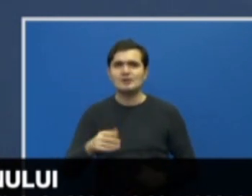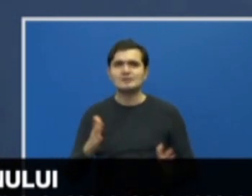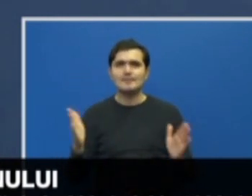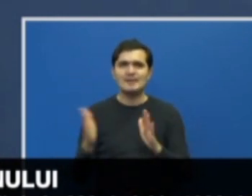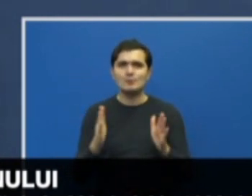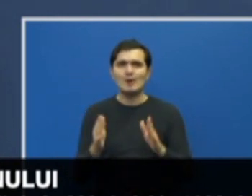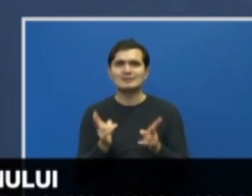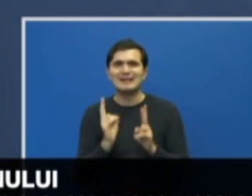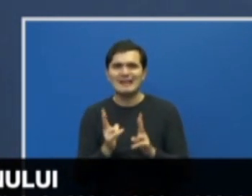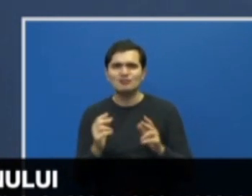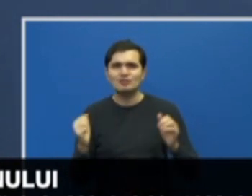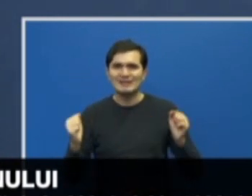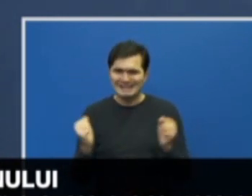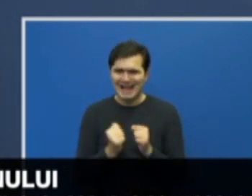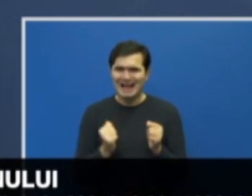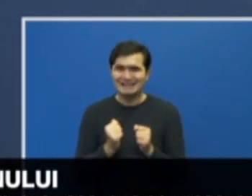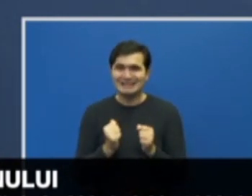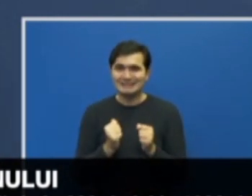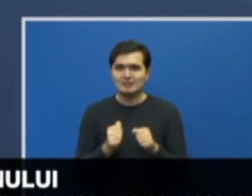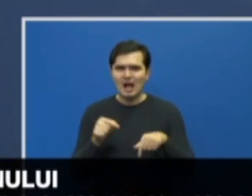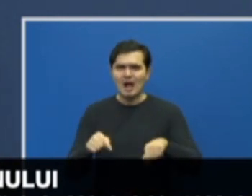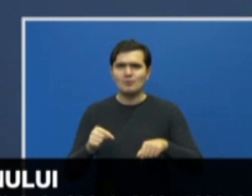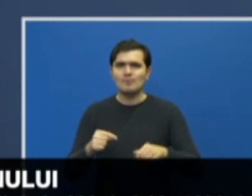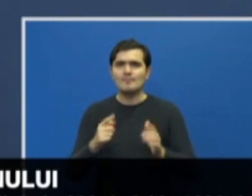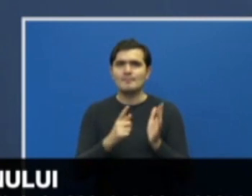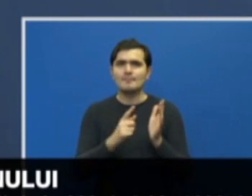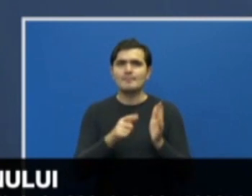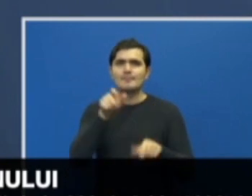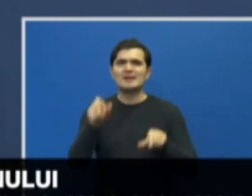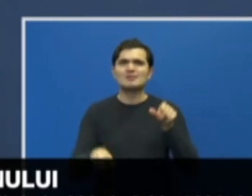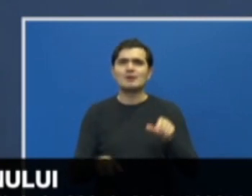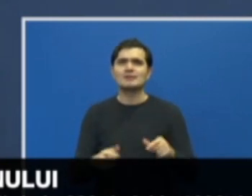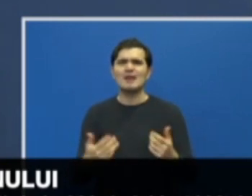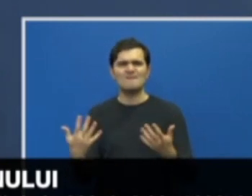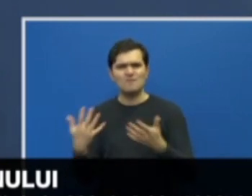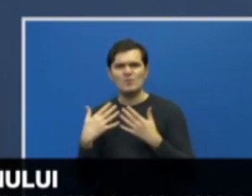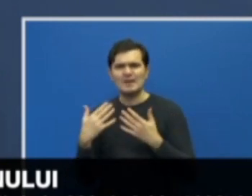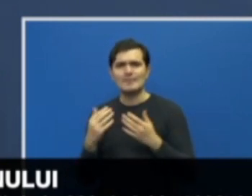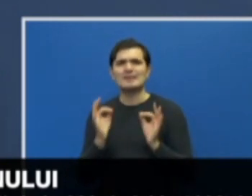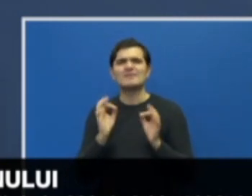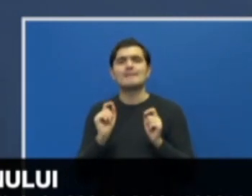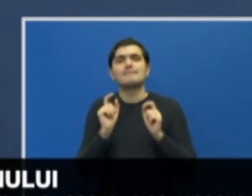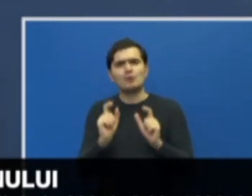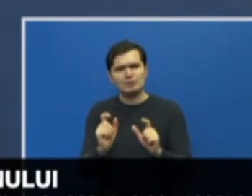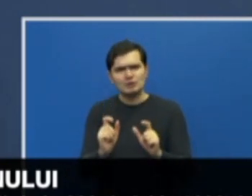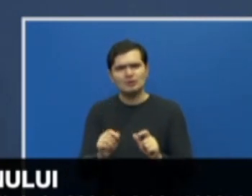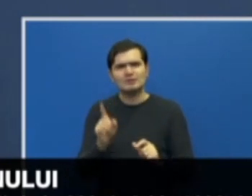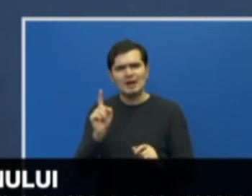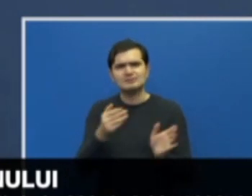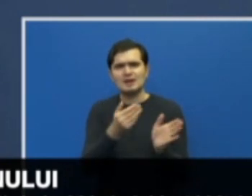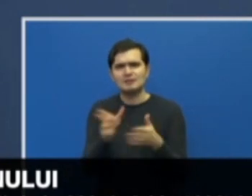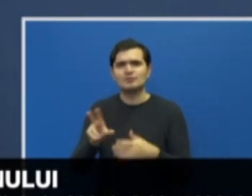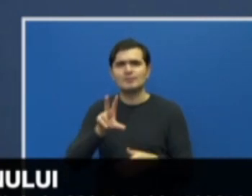rece pe care o traversăm acum, persoanele vulnerabile să fie protejate. Da? Ceea ce va fi din 31 martie vom vedea și